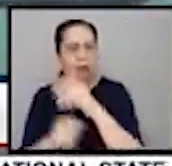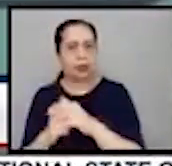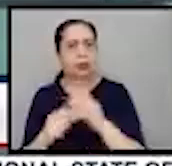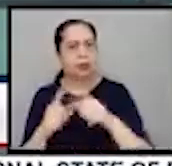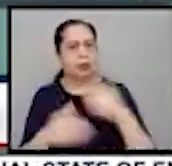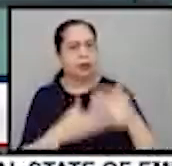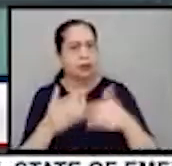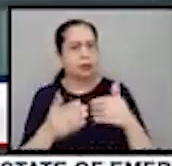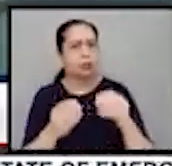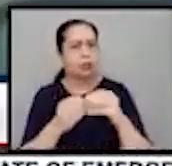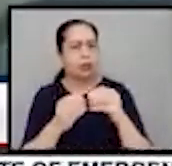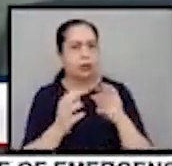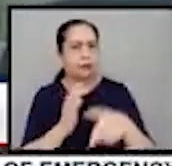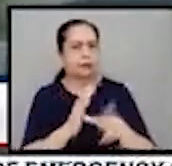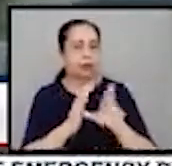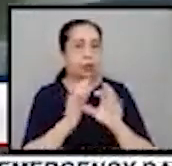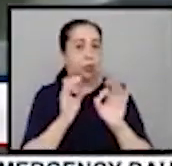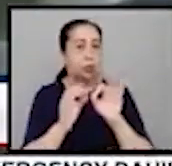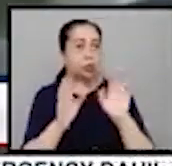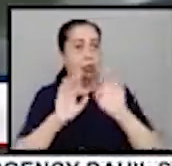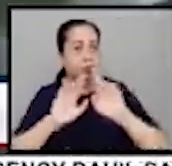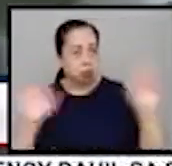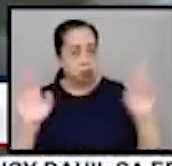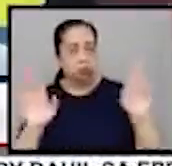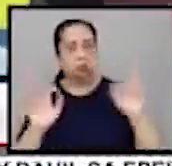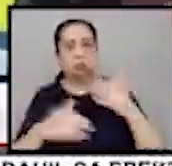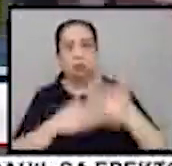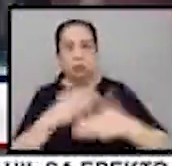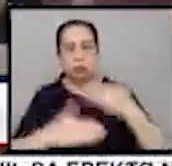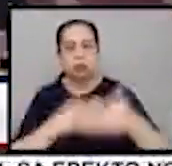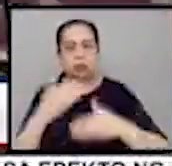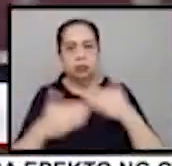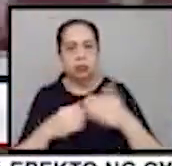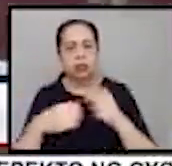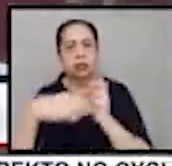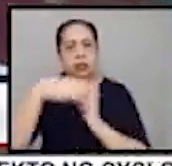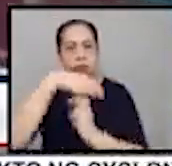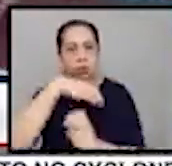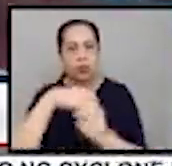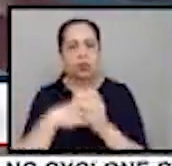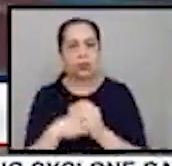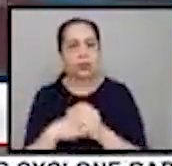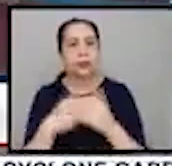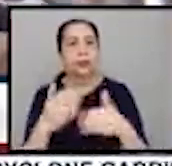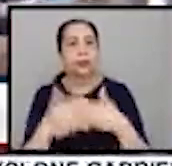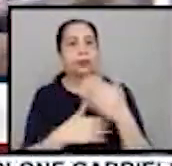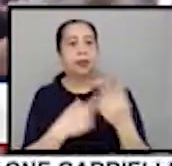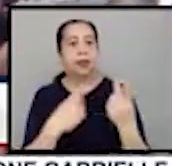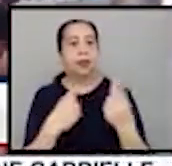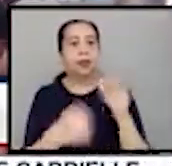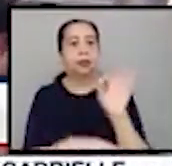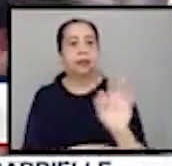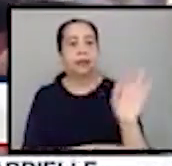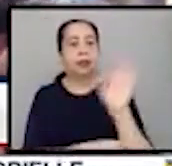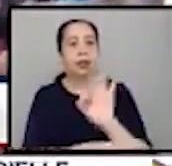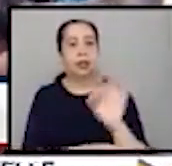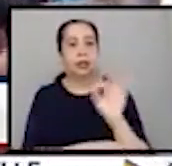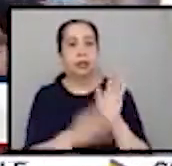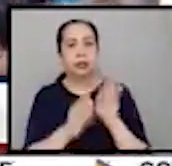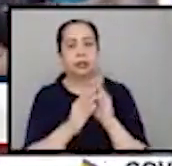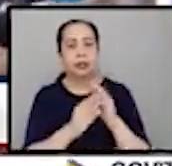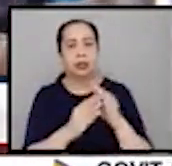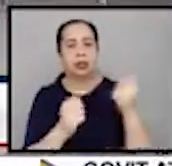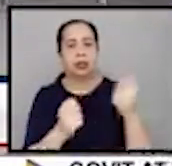panibagong review, oras na maging operational ang subway system. Samatala, isasagawa ngayong Biyernes ang public hearing para sa taas pasahe